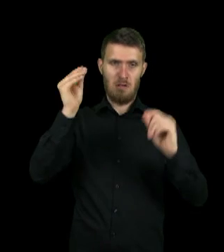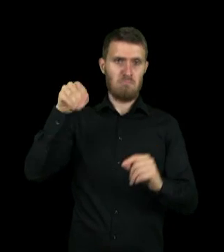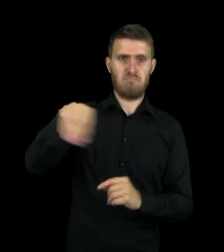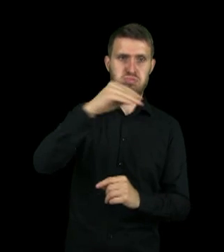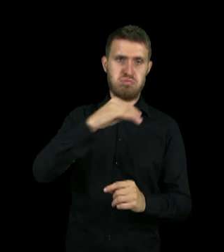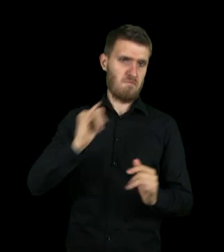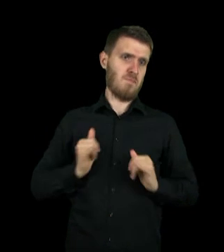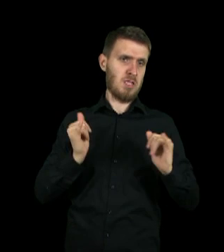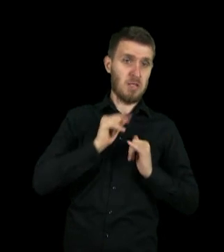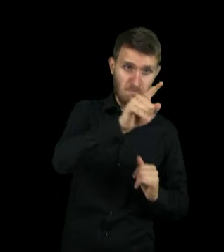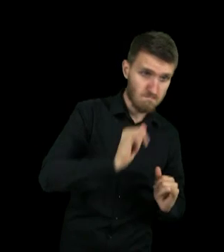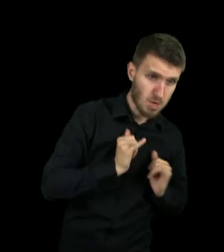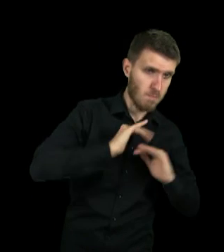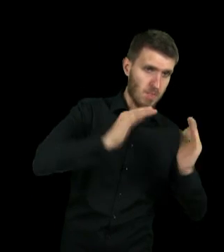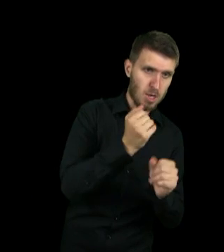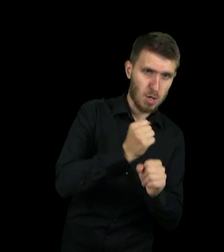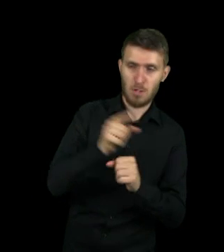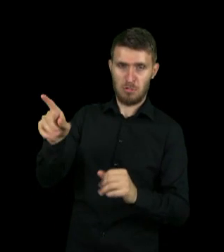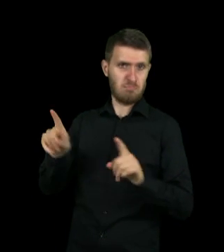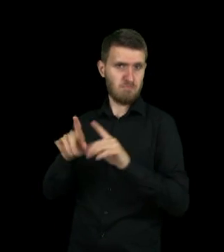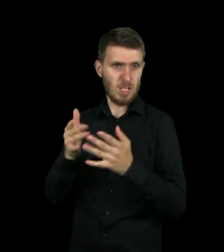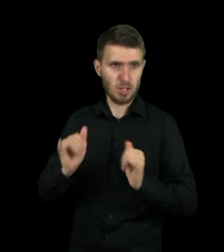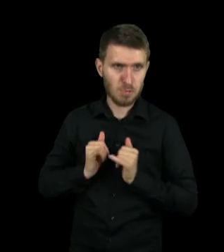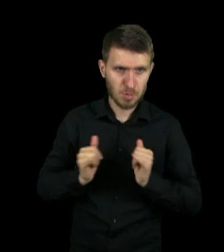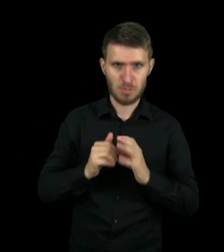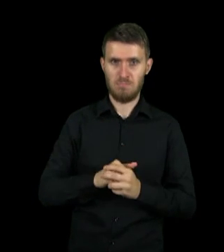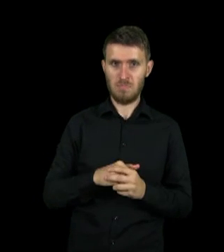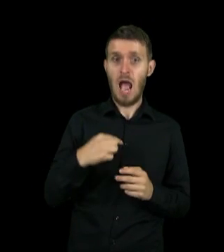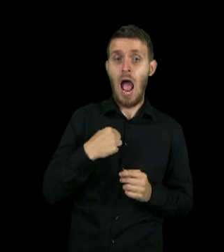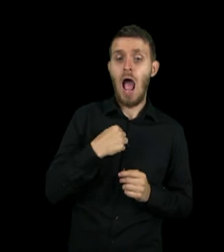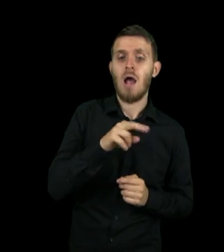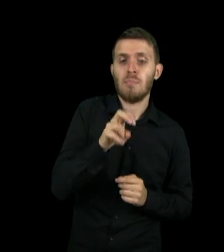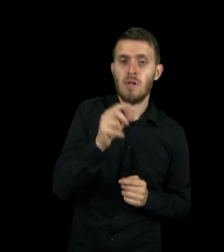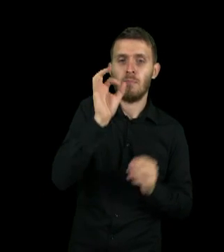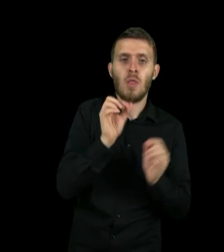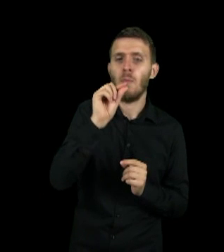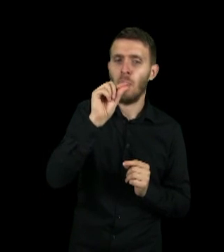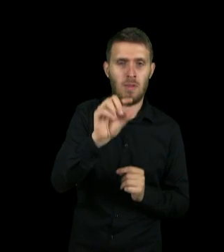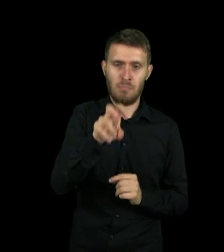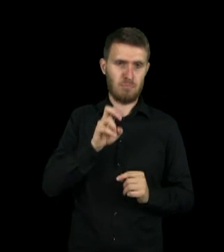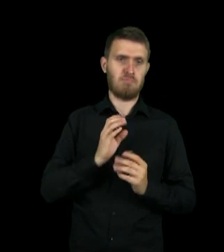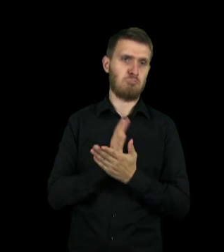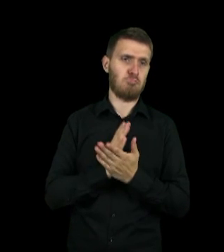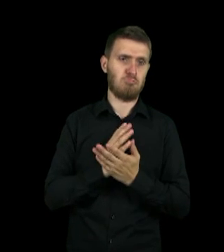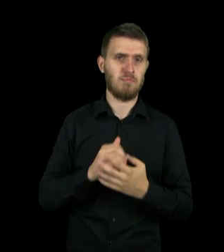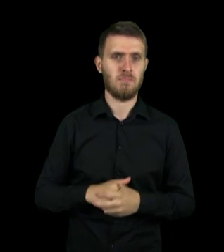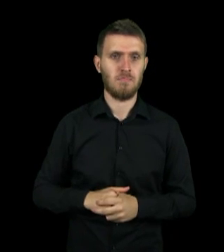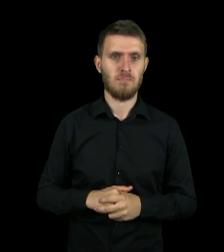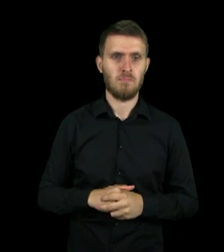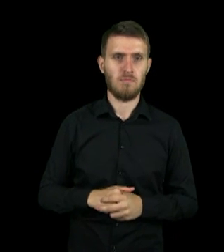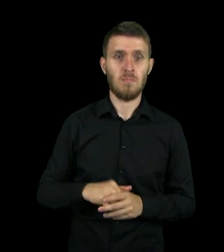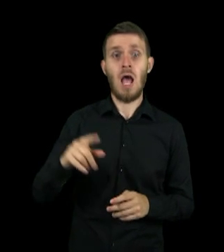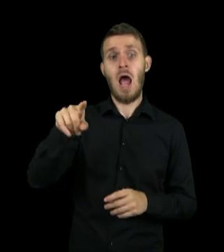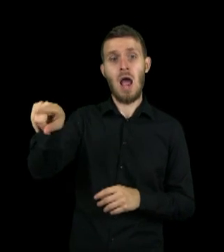atrakcyjniejsi dla większej liczby klientów i klientom będzie wygodniej A my tylko weźmiemy drobny udział od każdej